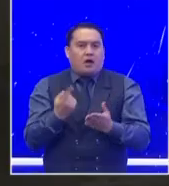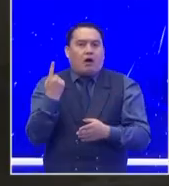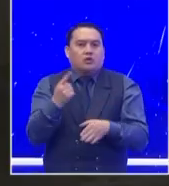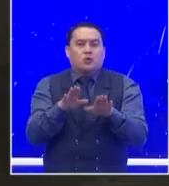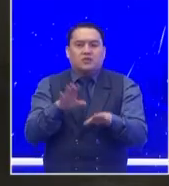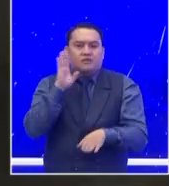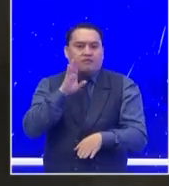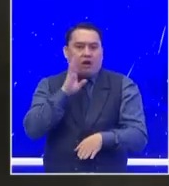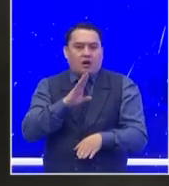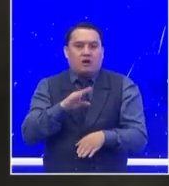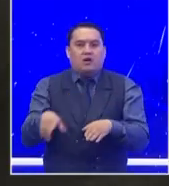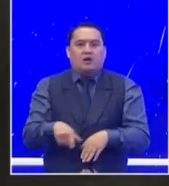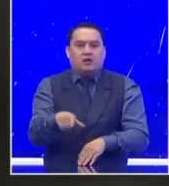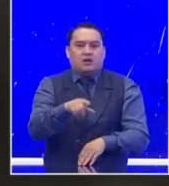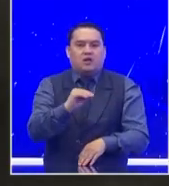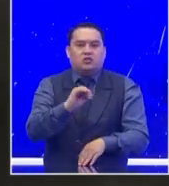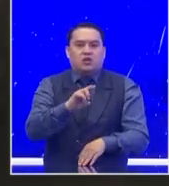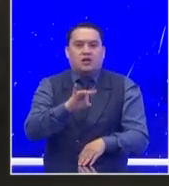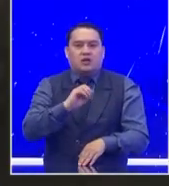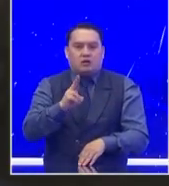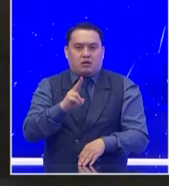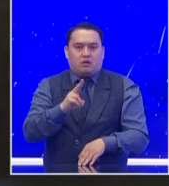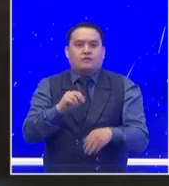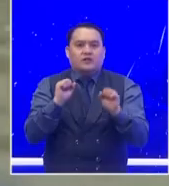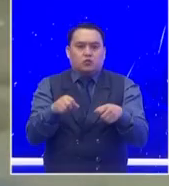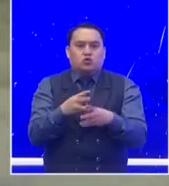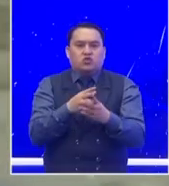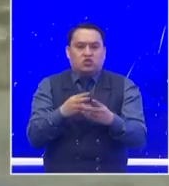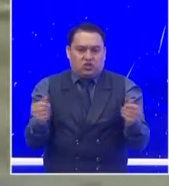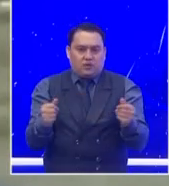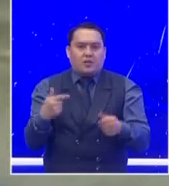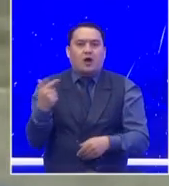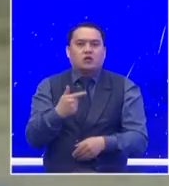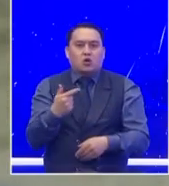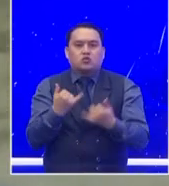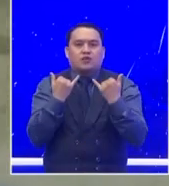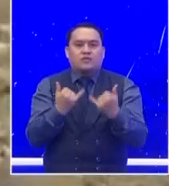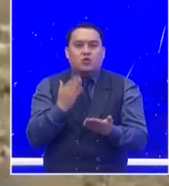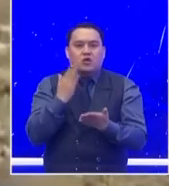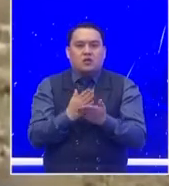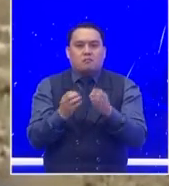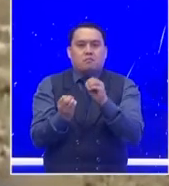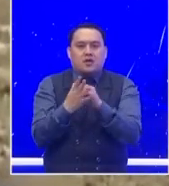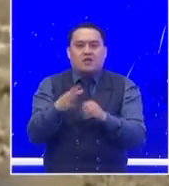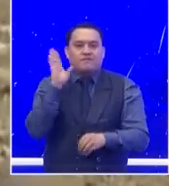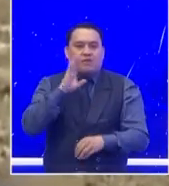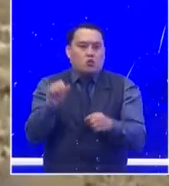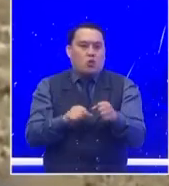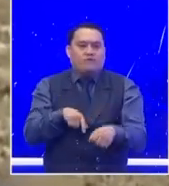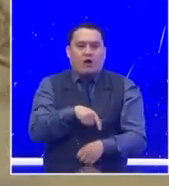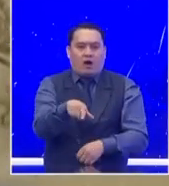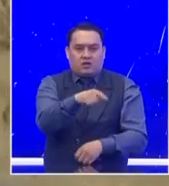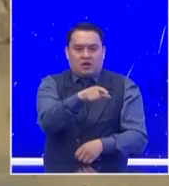источник воды сейчас – река Жайык, но и она уже на грани исчезновения. В Атырауской области сегодня имеется 15 водных